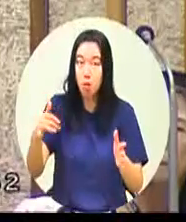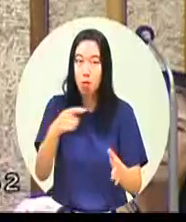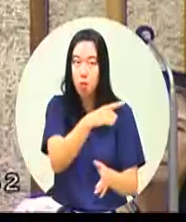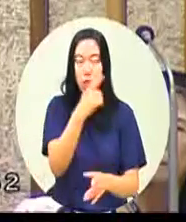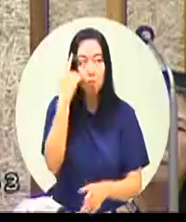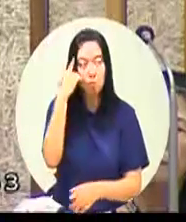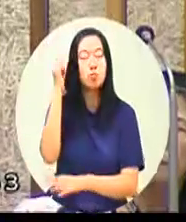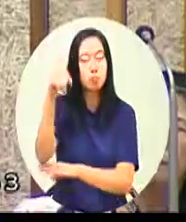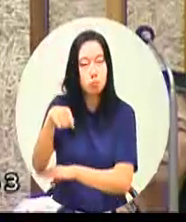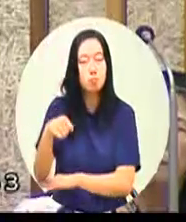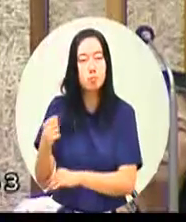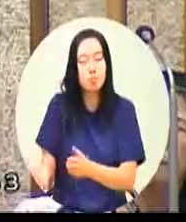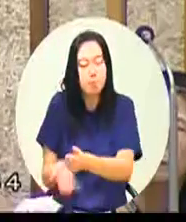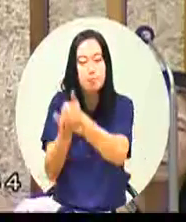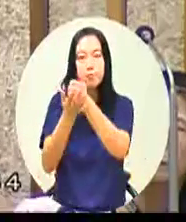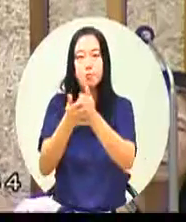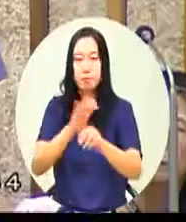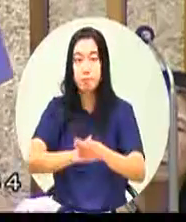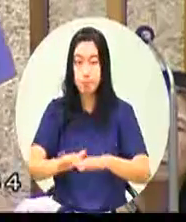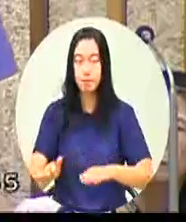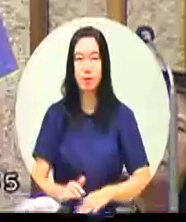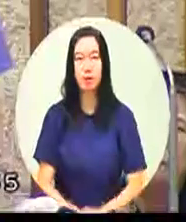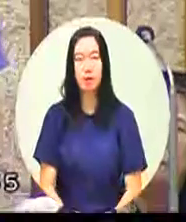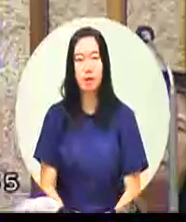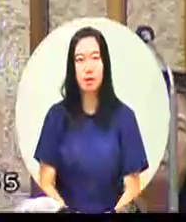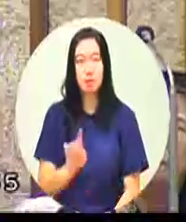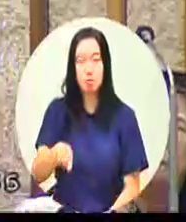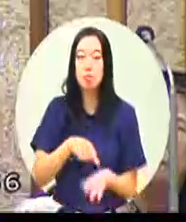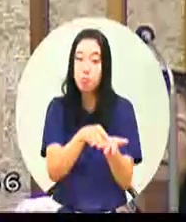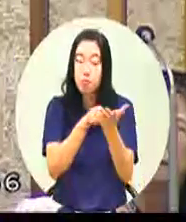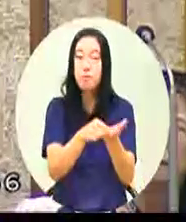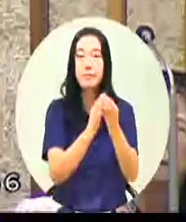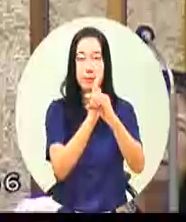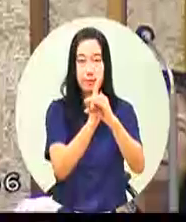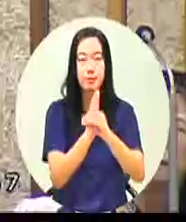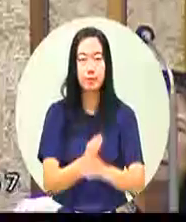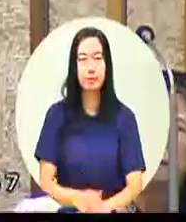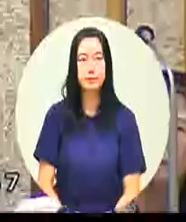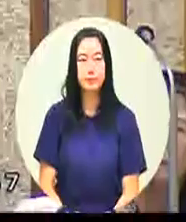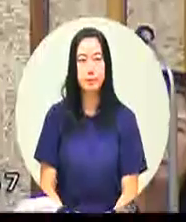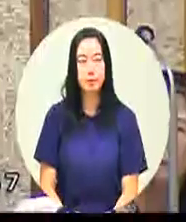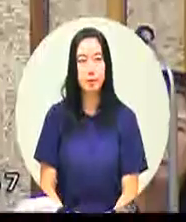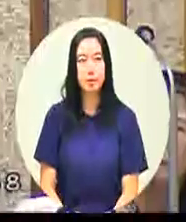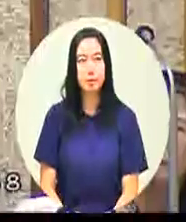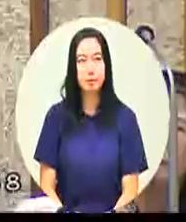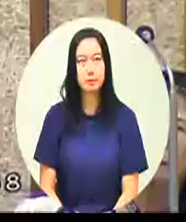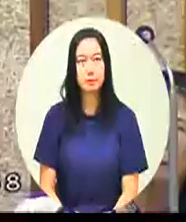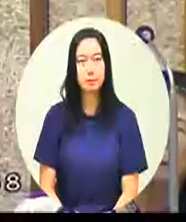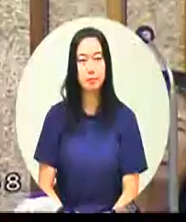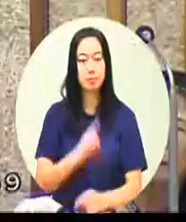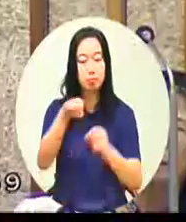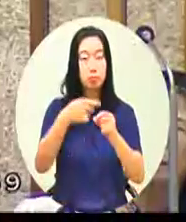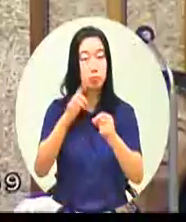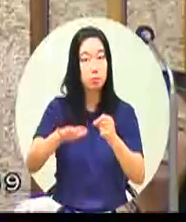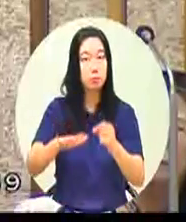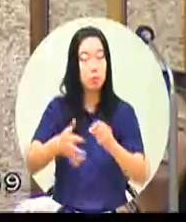持。 原则上支持，所以还在争取当中。 是的，是的。 那不会不会在年底就定